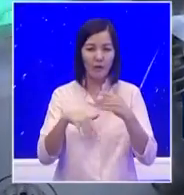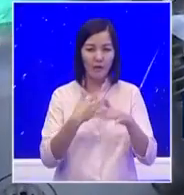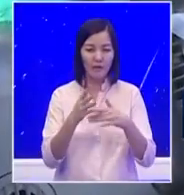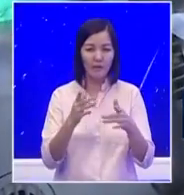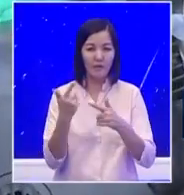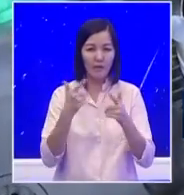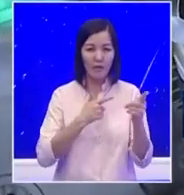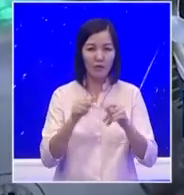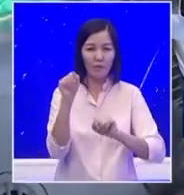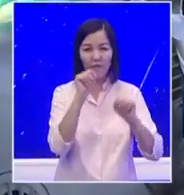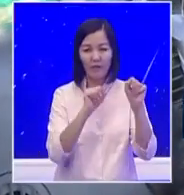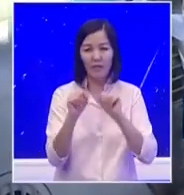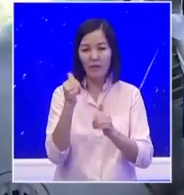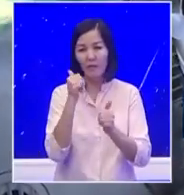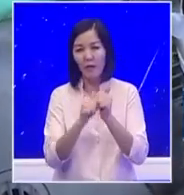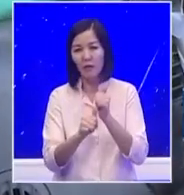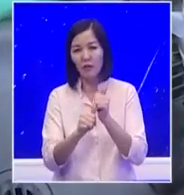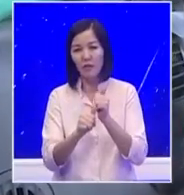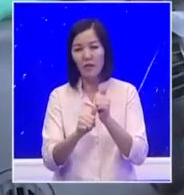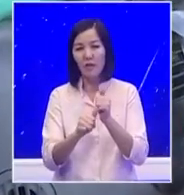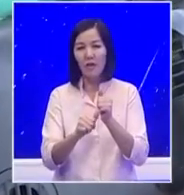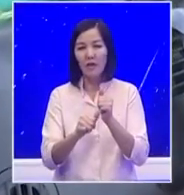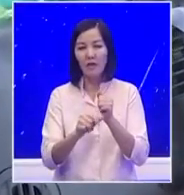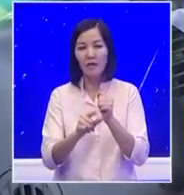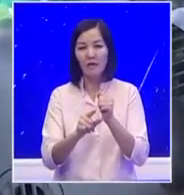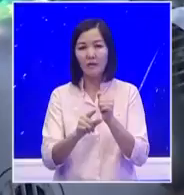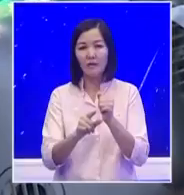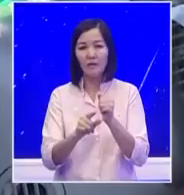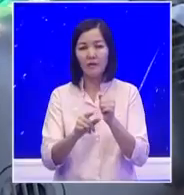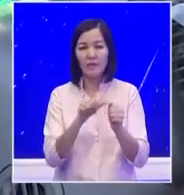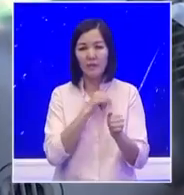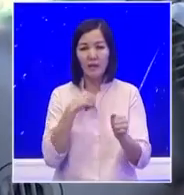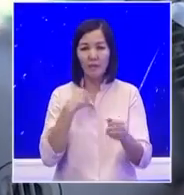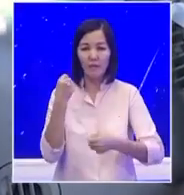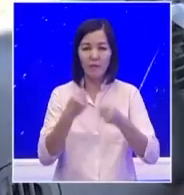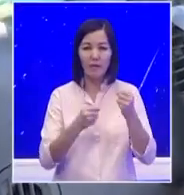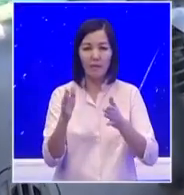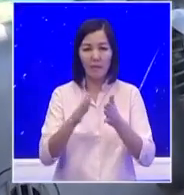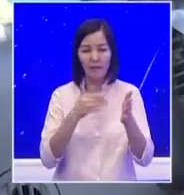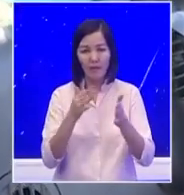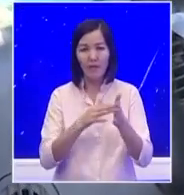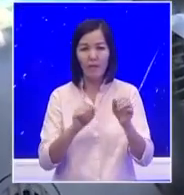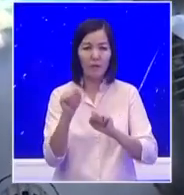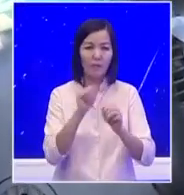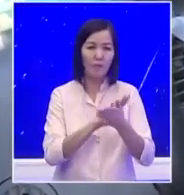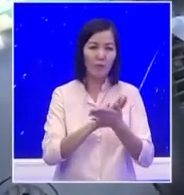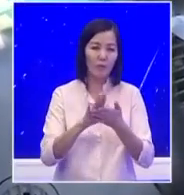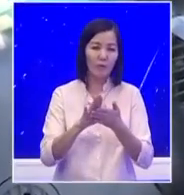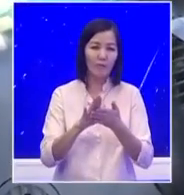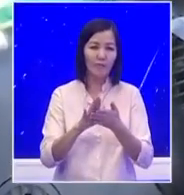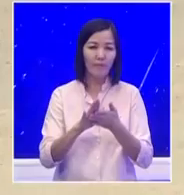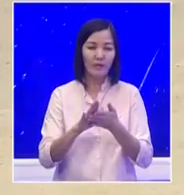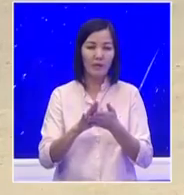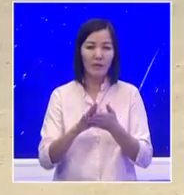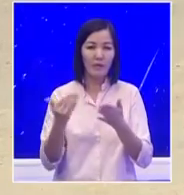и протираем. Каждый рейс, конечно, приходим, обрабатываем, подметаем и обрабатываем. Потом едем в